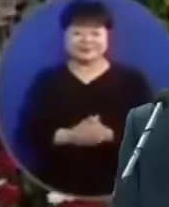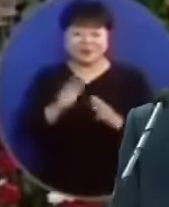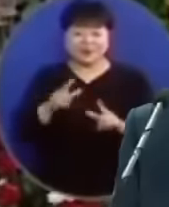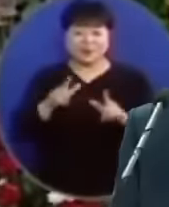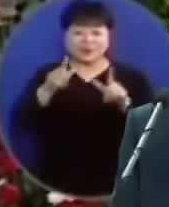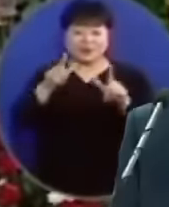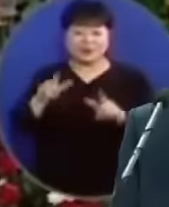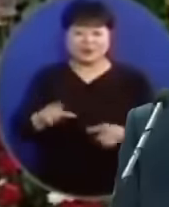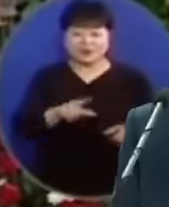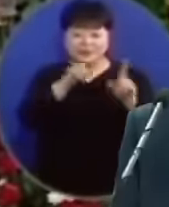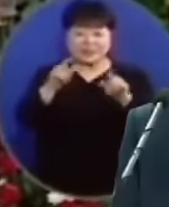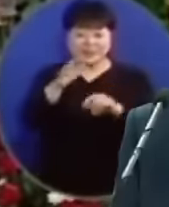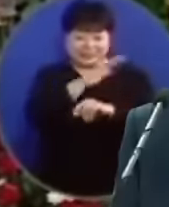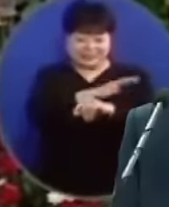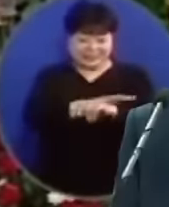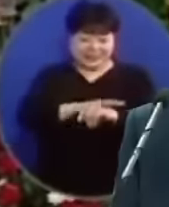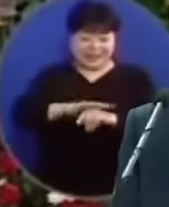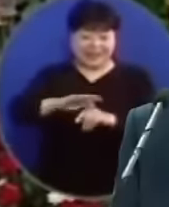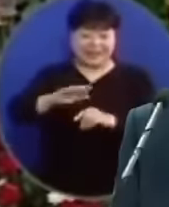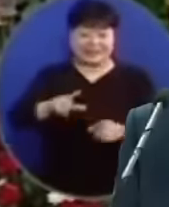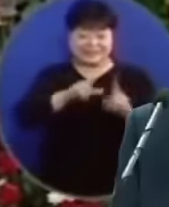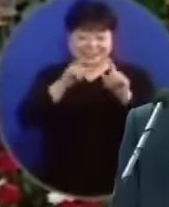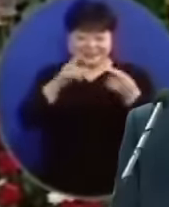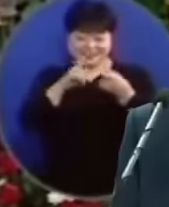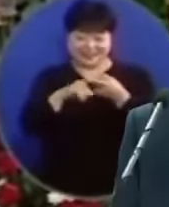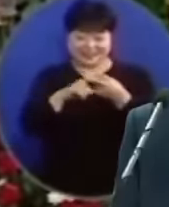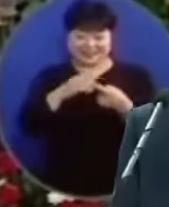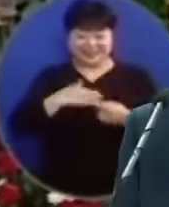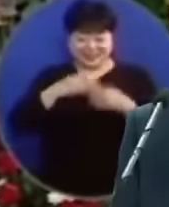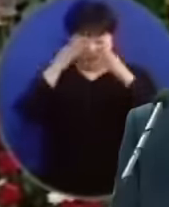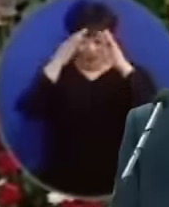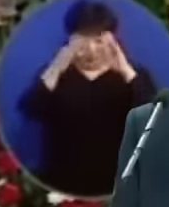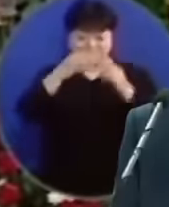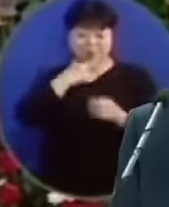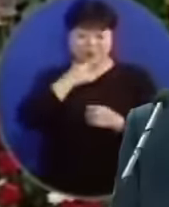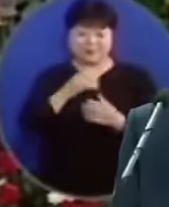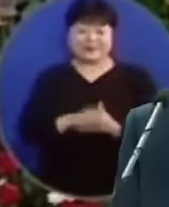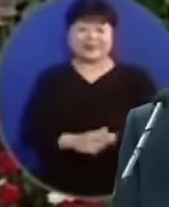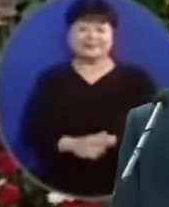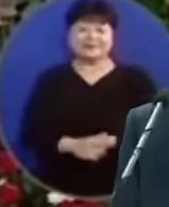오늘은 어떻게 살아야 옳게 사는 것인가를 한번 알아보고자 합니다.